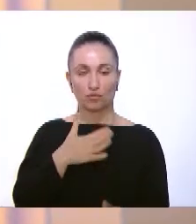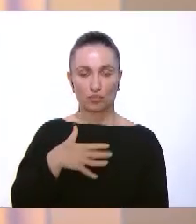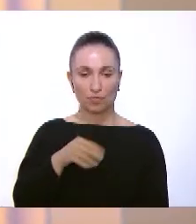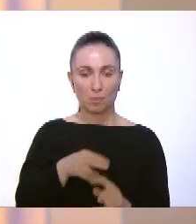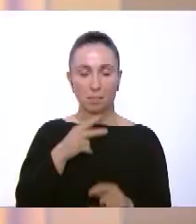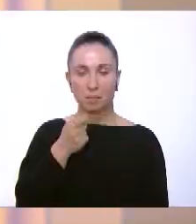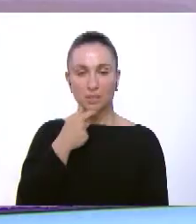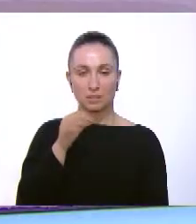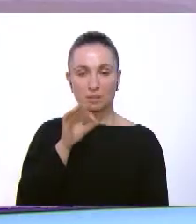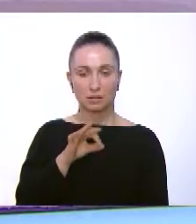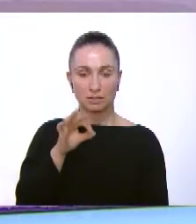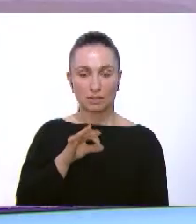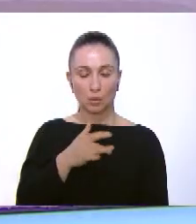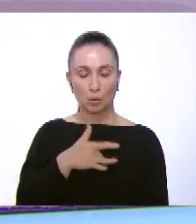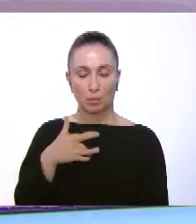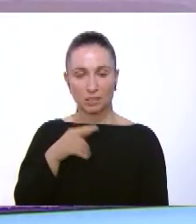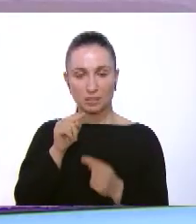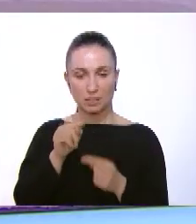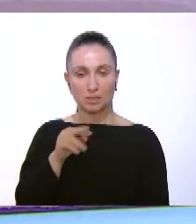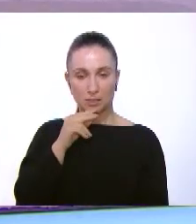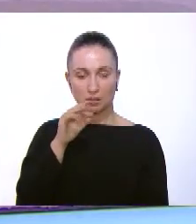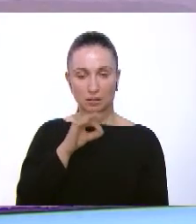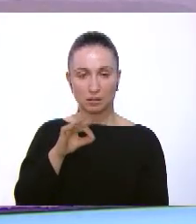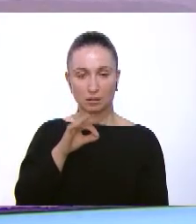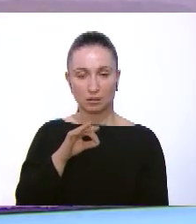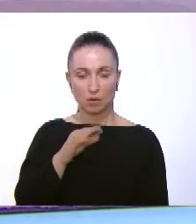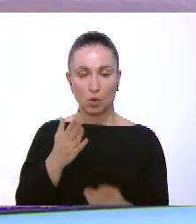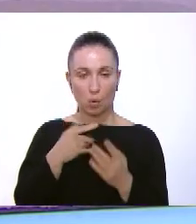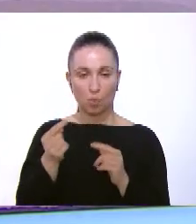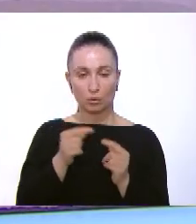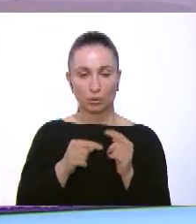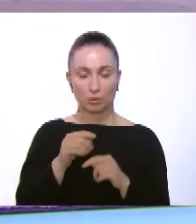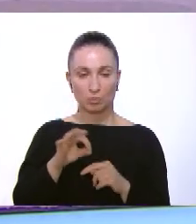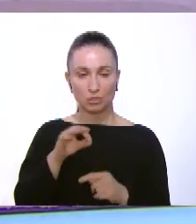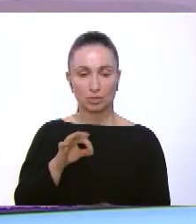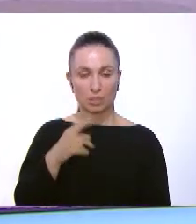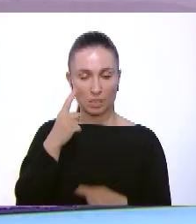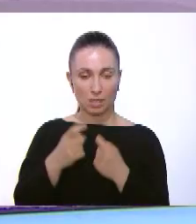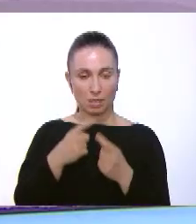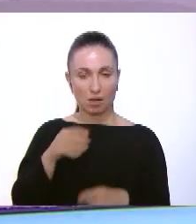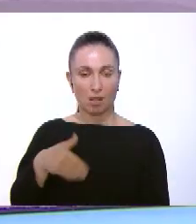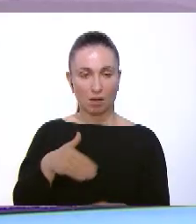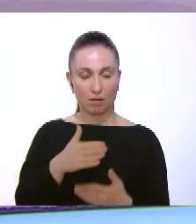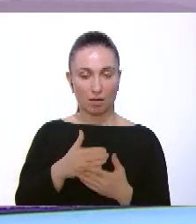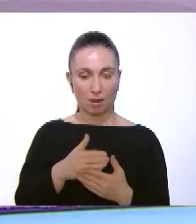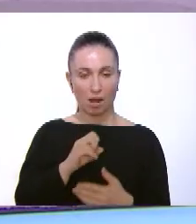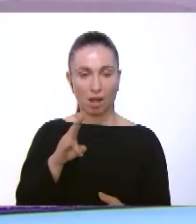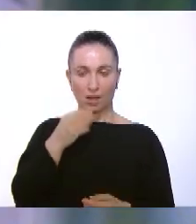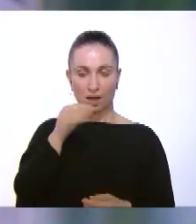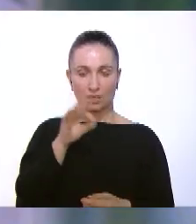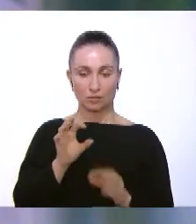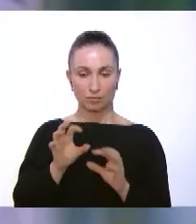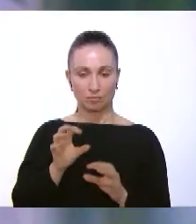ამ მედიკამენტების ტუბსაწინააღმდეგო პრეპარატებთან ურთიერთქმედების შესახებ ინფორმაცია არ აქვს, ან არც